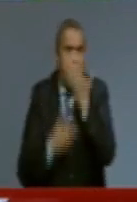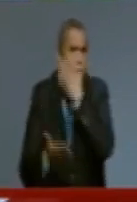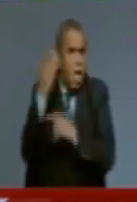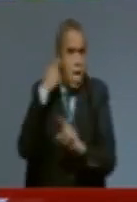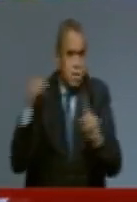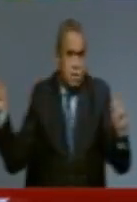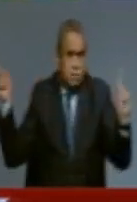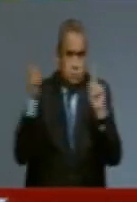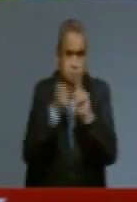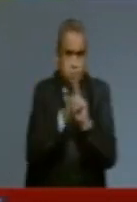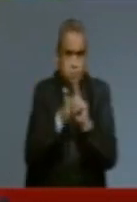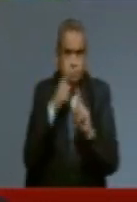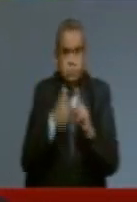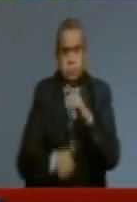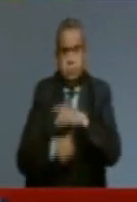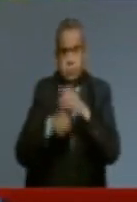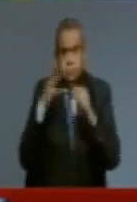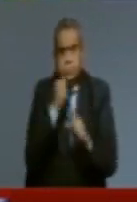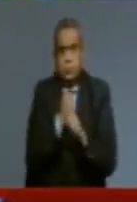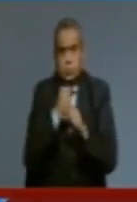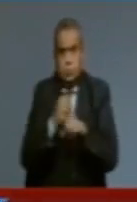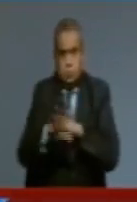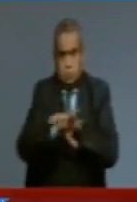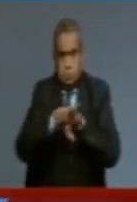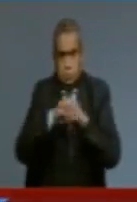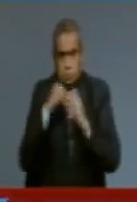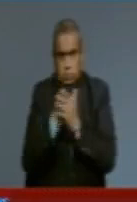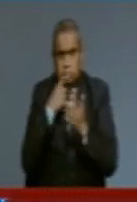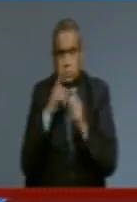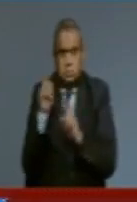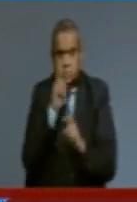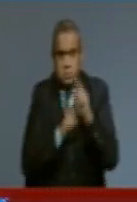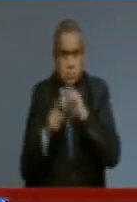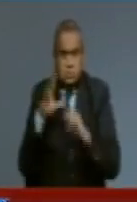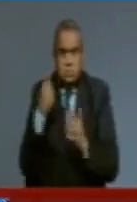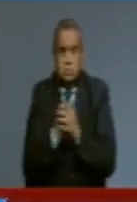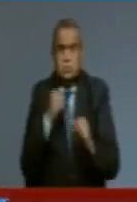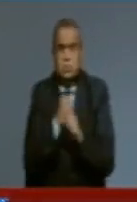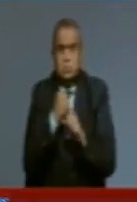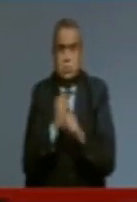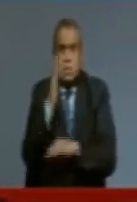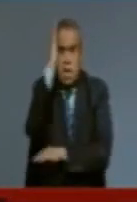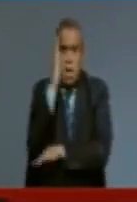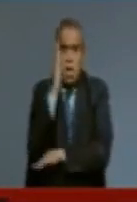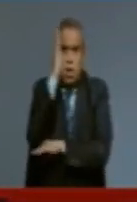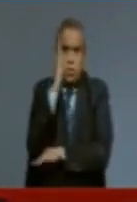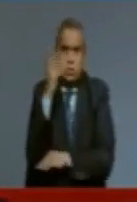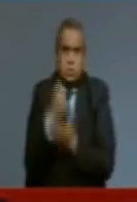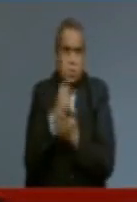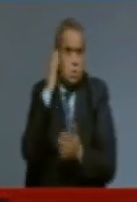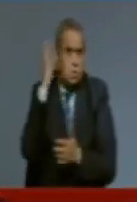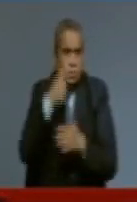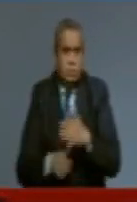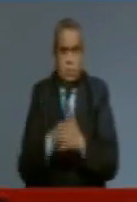وأساسها يتمثل في تشابه إدراك الأسس الرئيسية